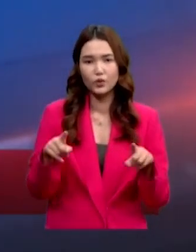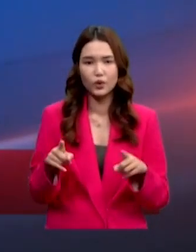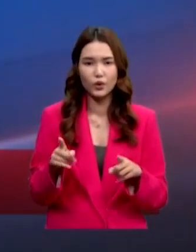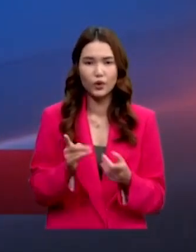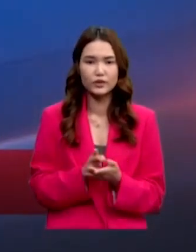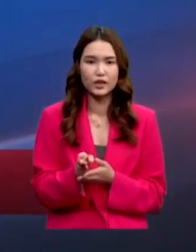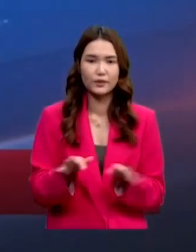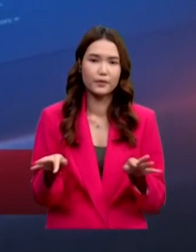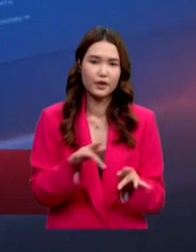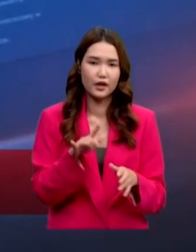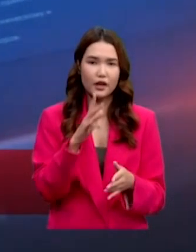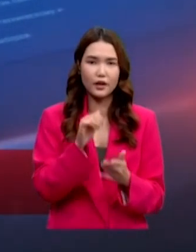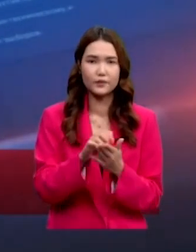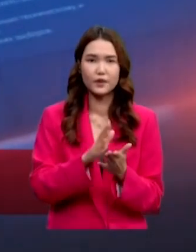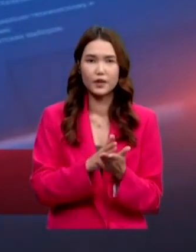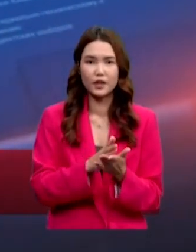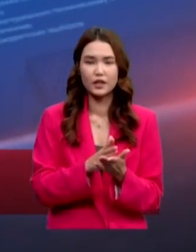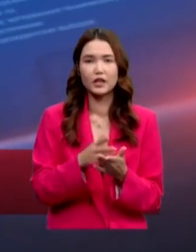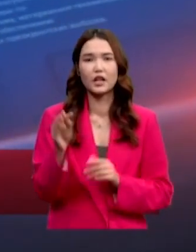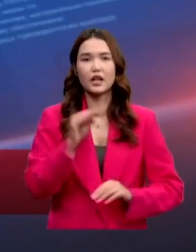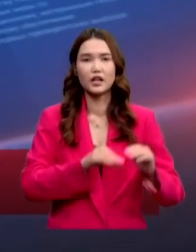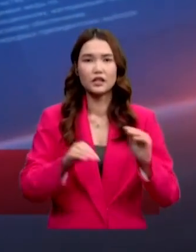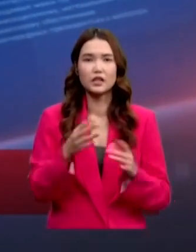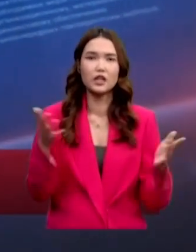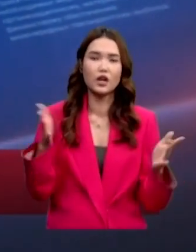в гражданском процессе идет, в рамках арбитражного